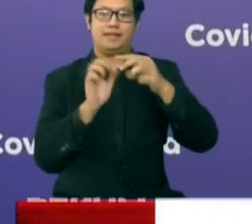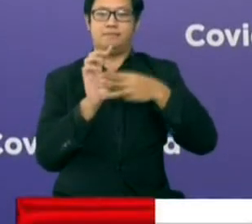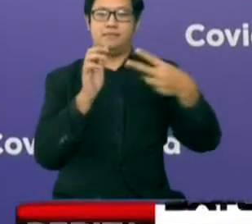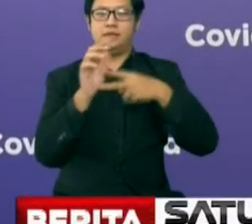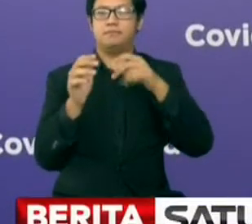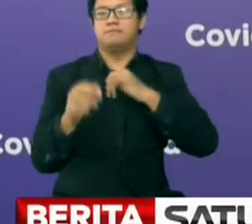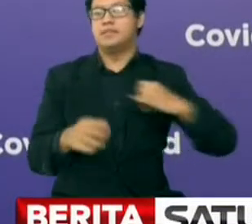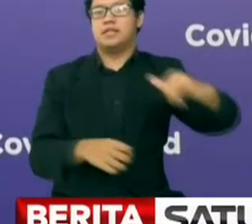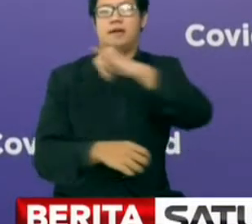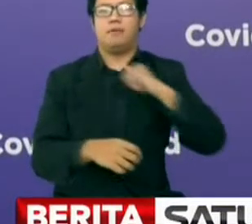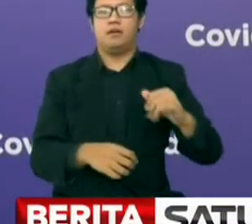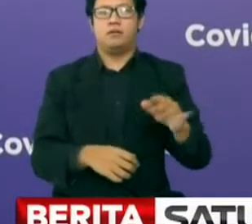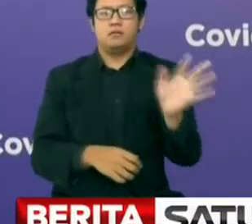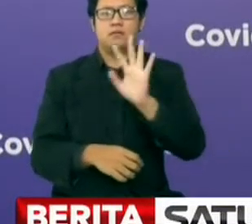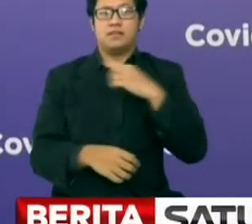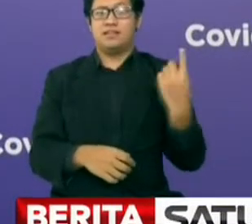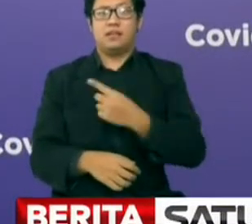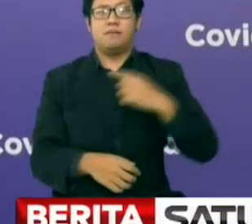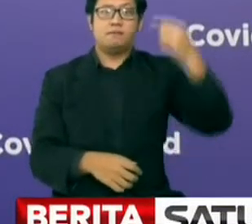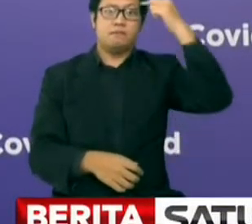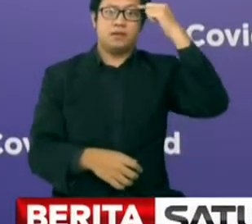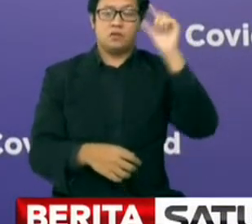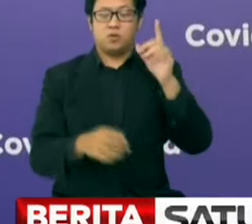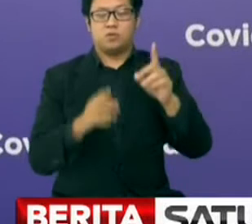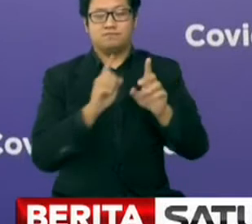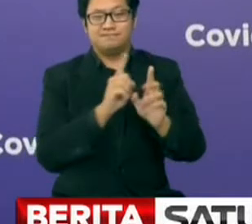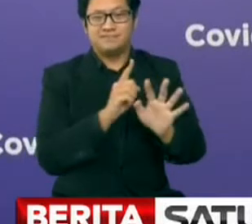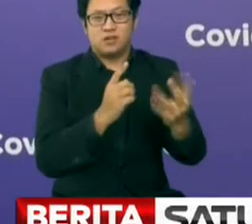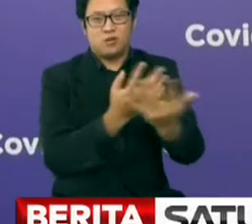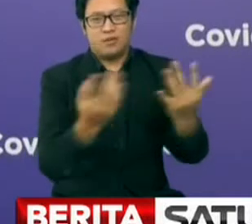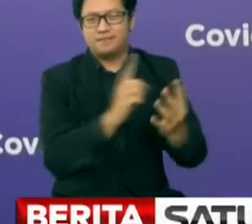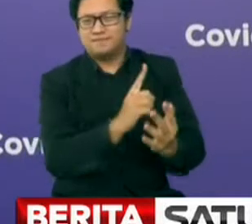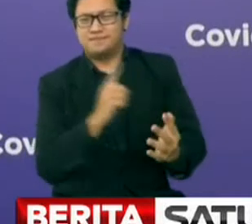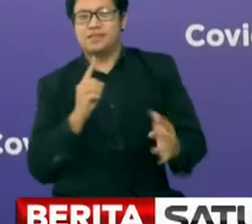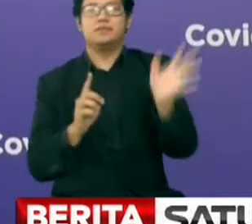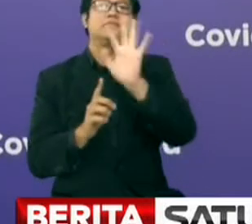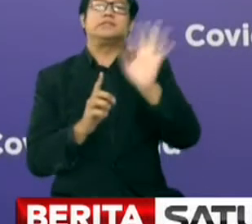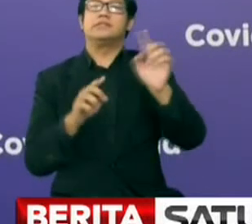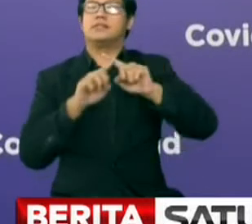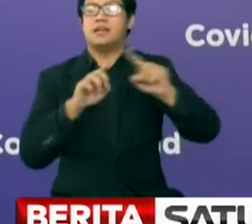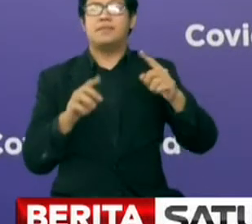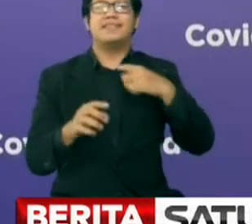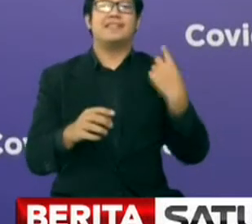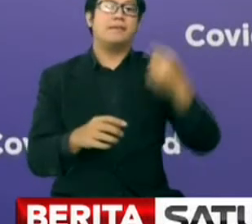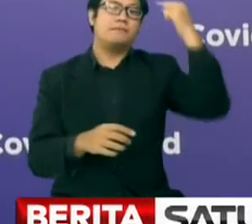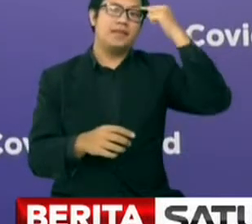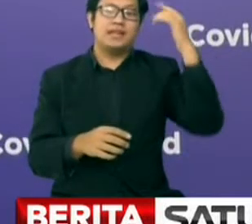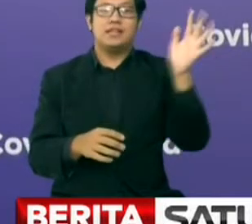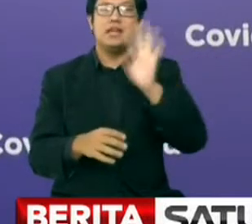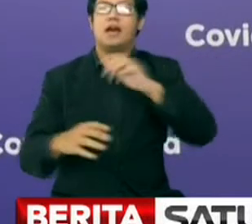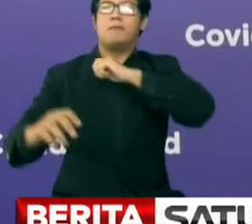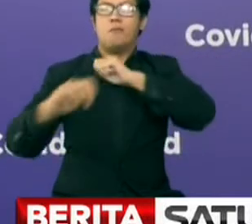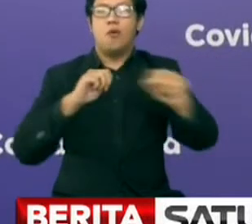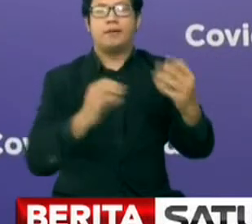berpikir untuk menghindari kerumunan tetapi kita berpikir untuk tidak membuat